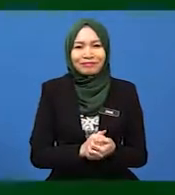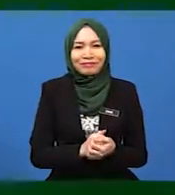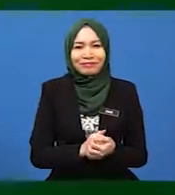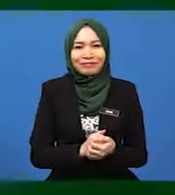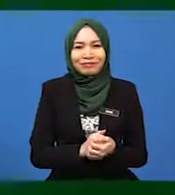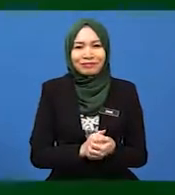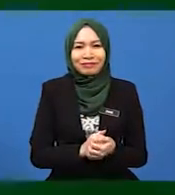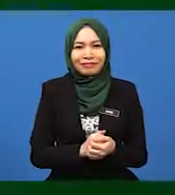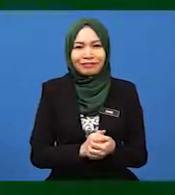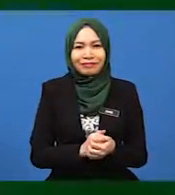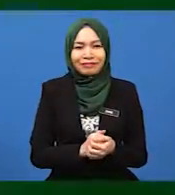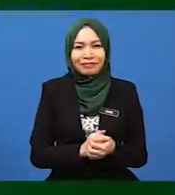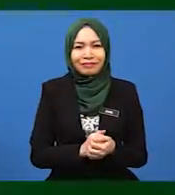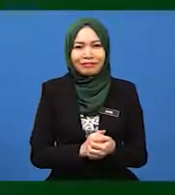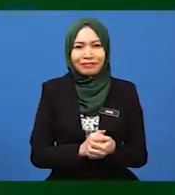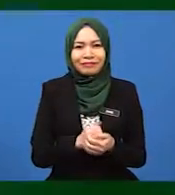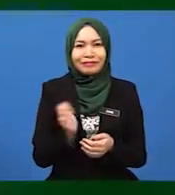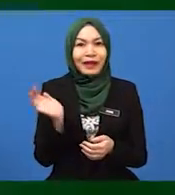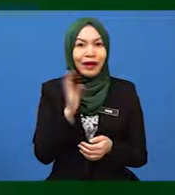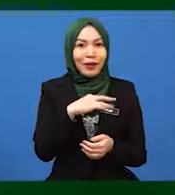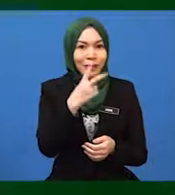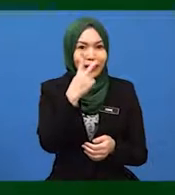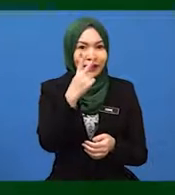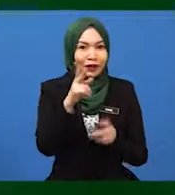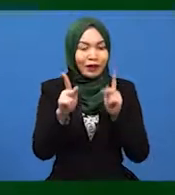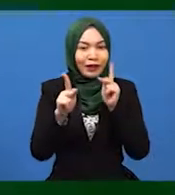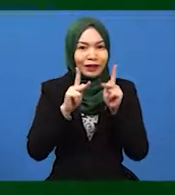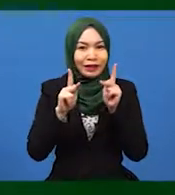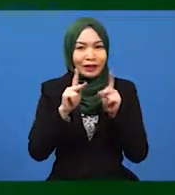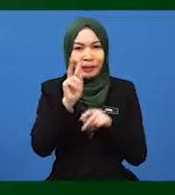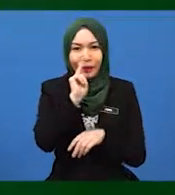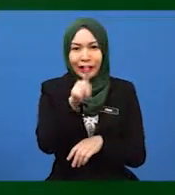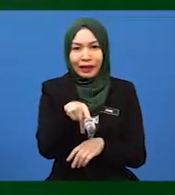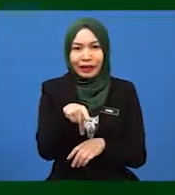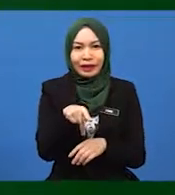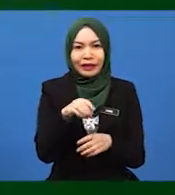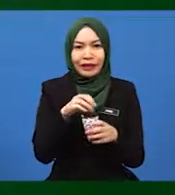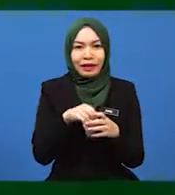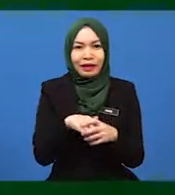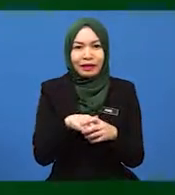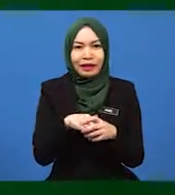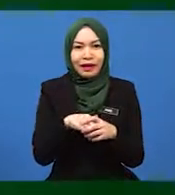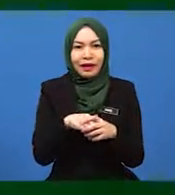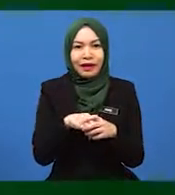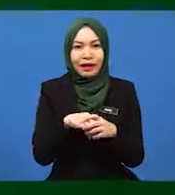Sila perhatikan kata perintah yang terdapat dalam dialog tersebut.